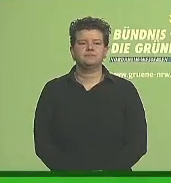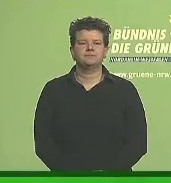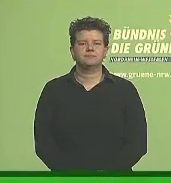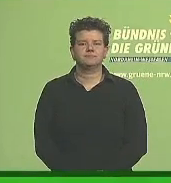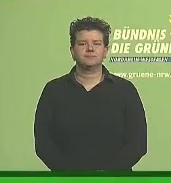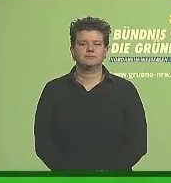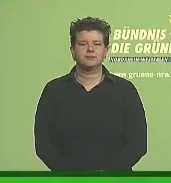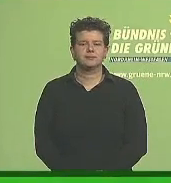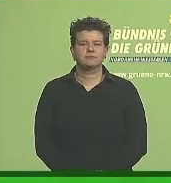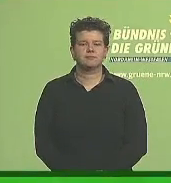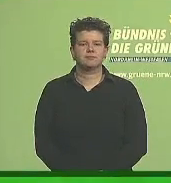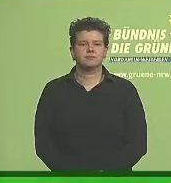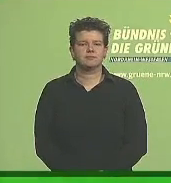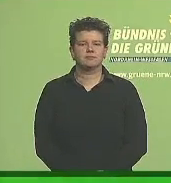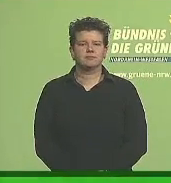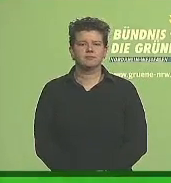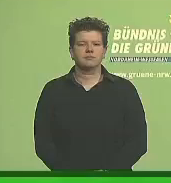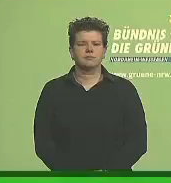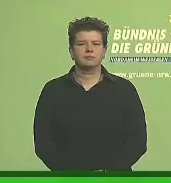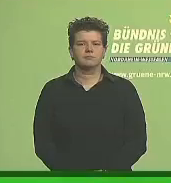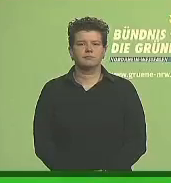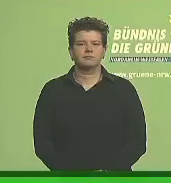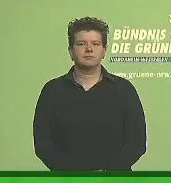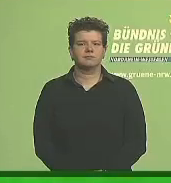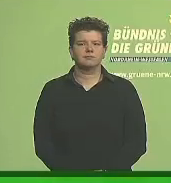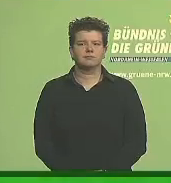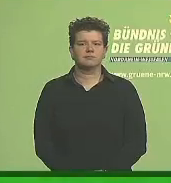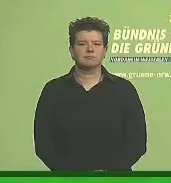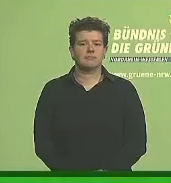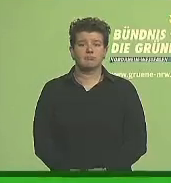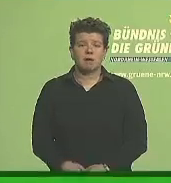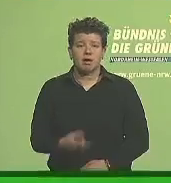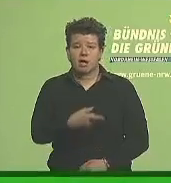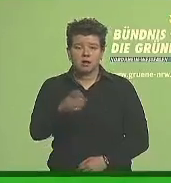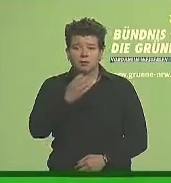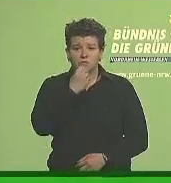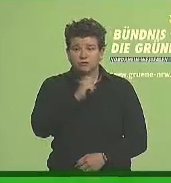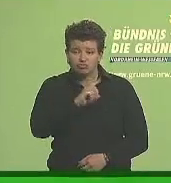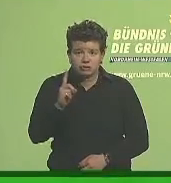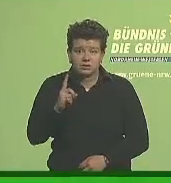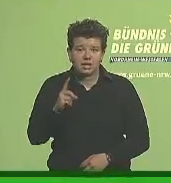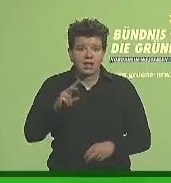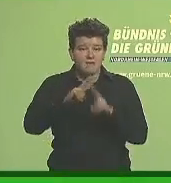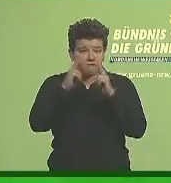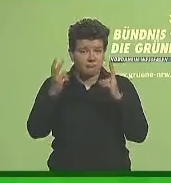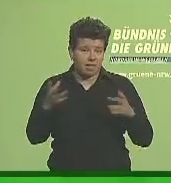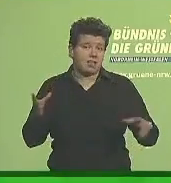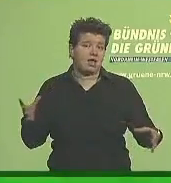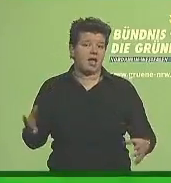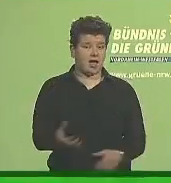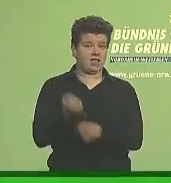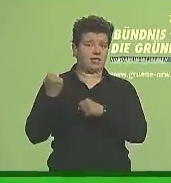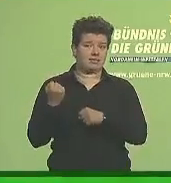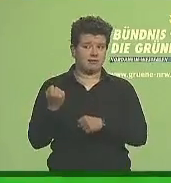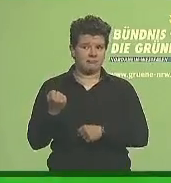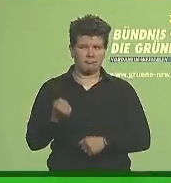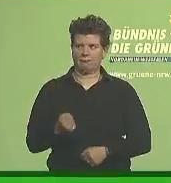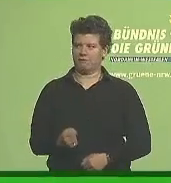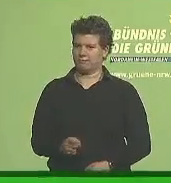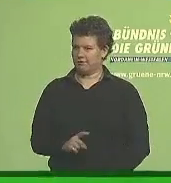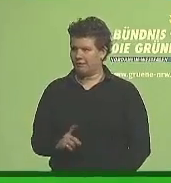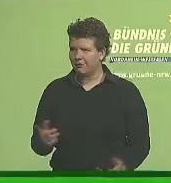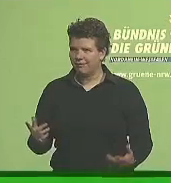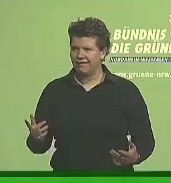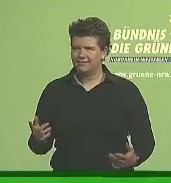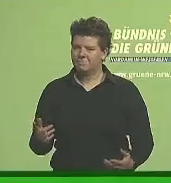Und dabei geht es nicht darum, dass wir den Anspruch haben, damit die Welt zu retten. Nein, nein, das wäre